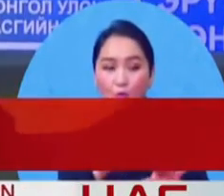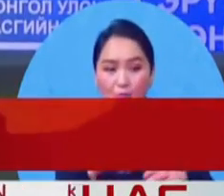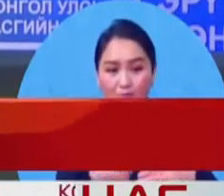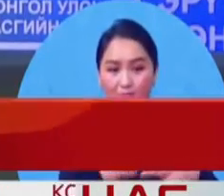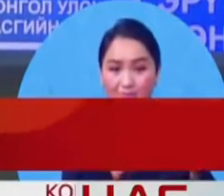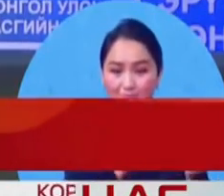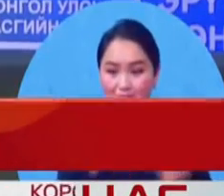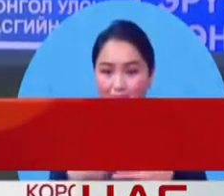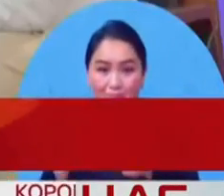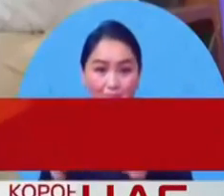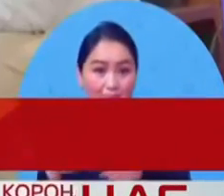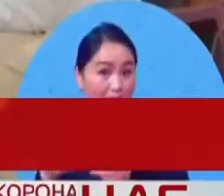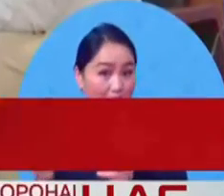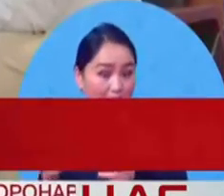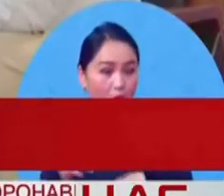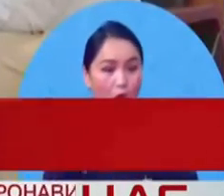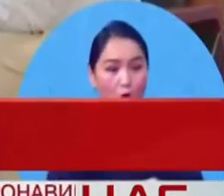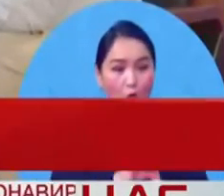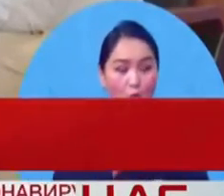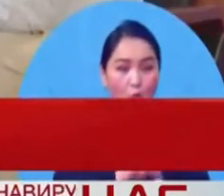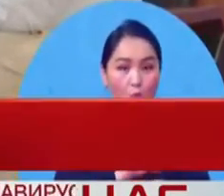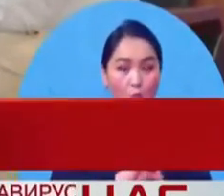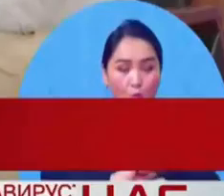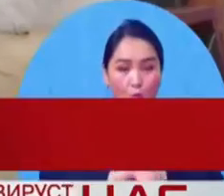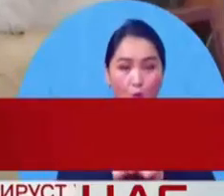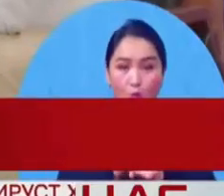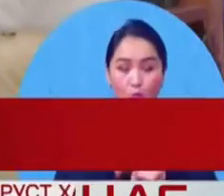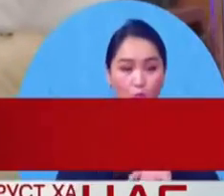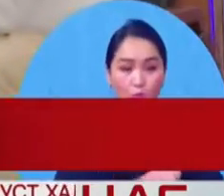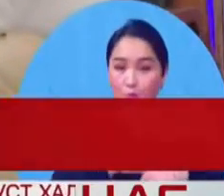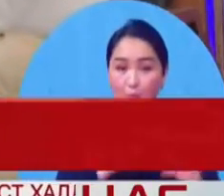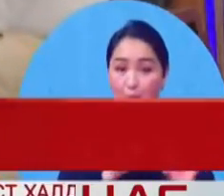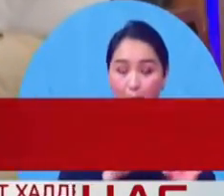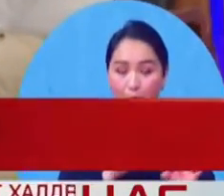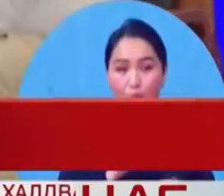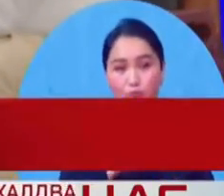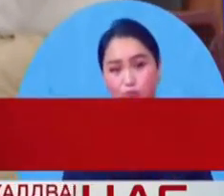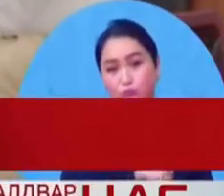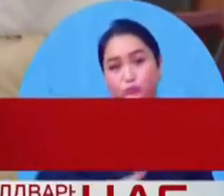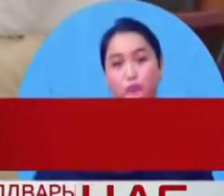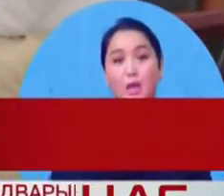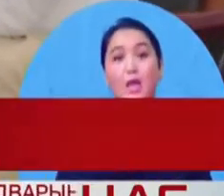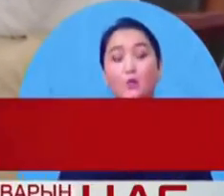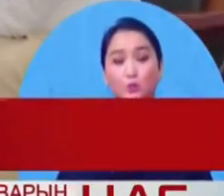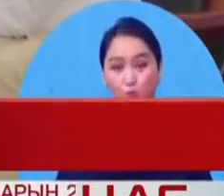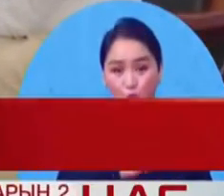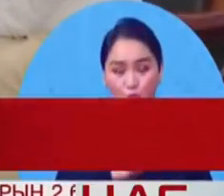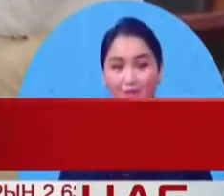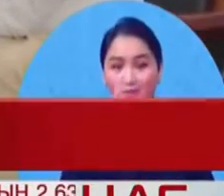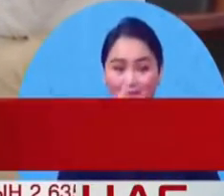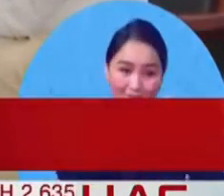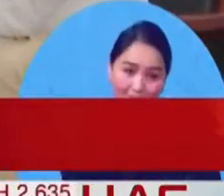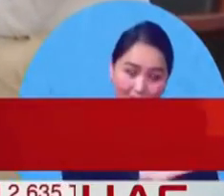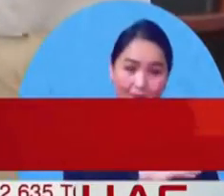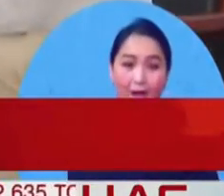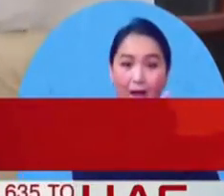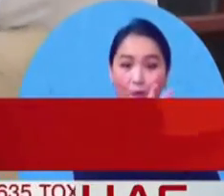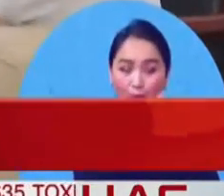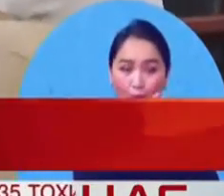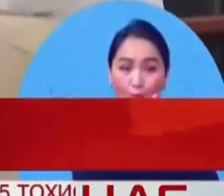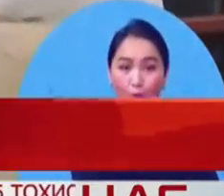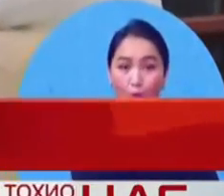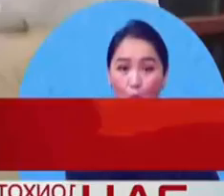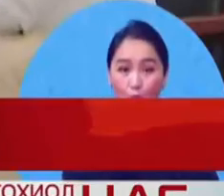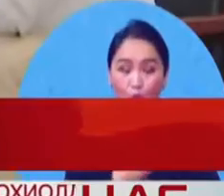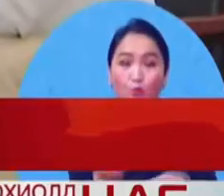яг одоо халдваргүй хүүхдүүд өх шалгалт өгөх болцоотой анги. Нэг ангид нь одоо 15-аас дээш хүүхд итрэхгүй гэсэн үг шүү дээ, тийм ээ.